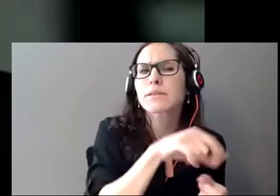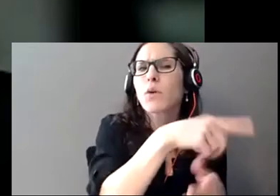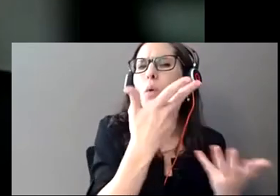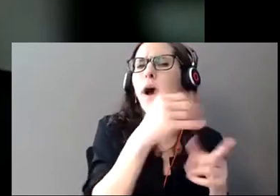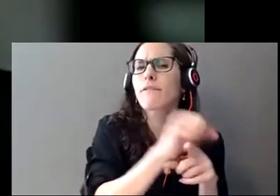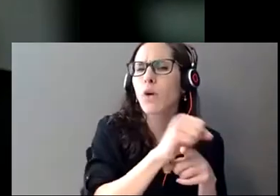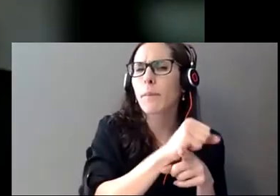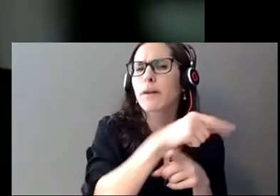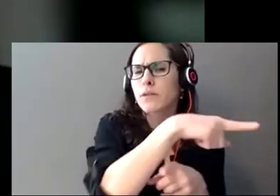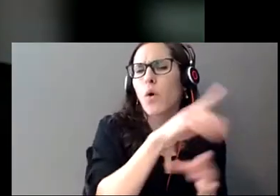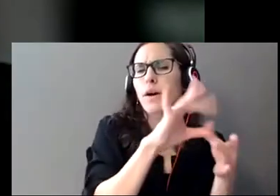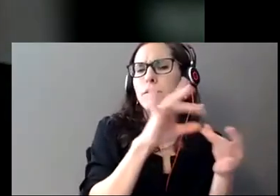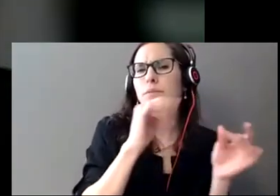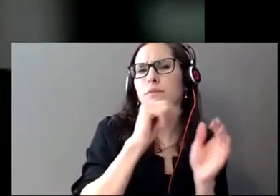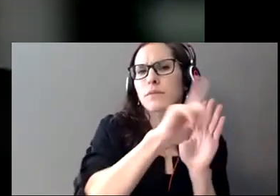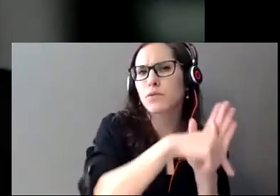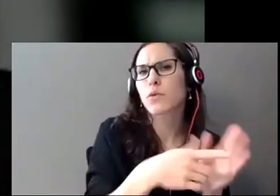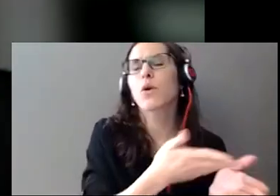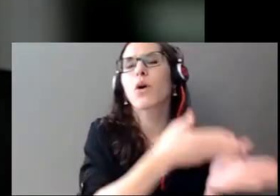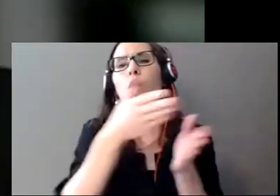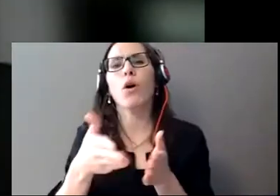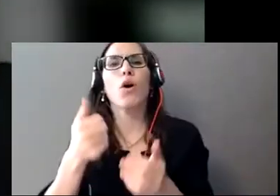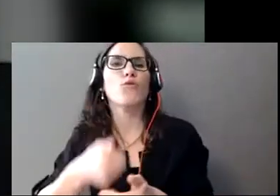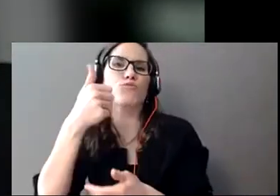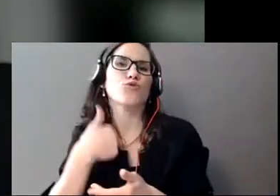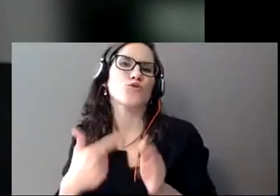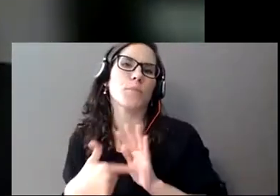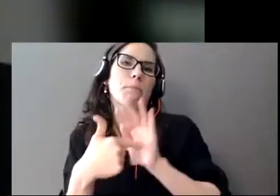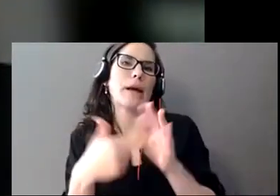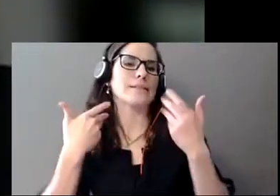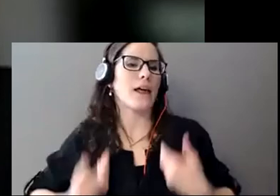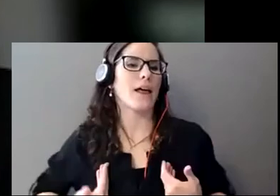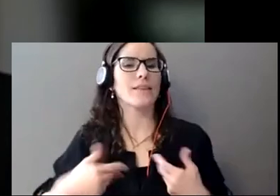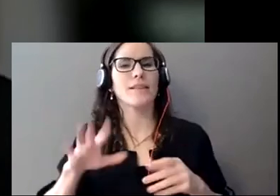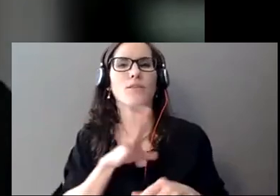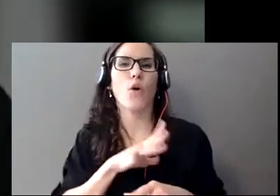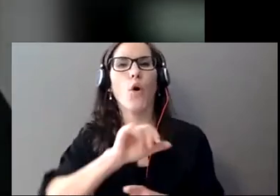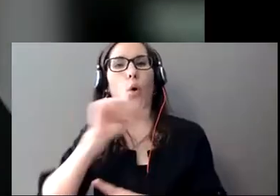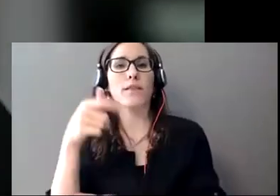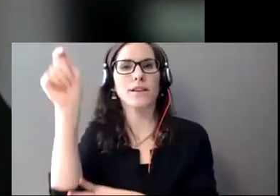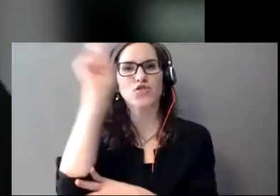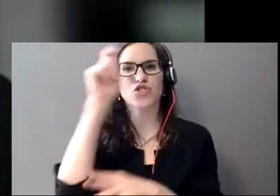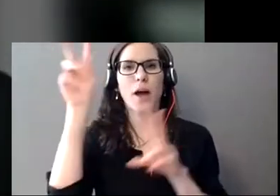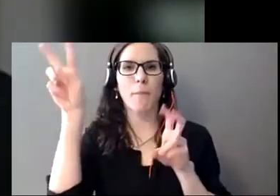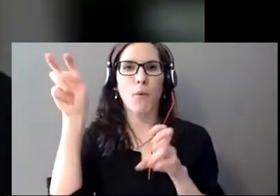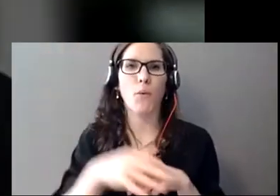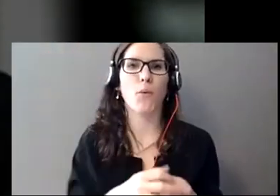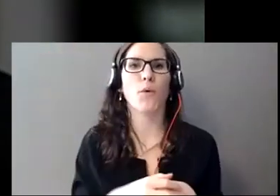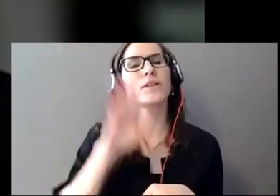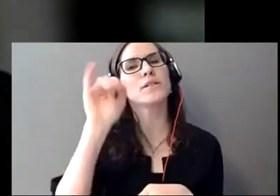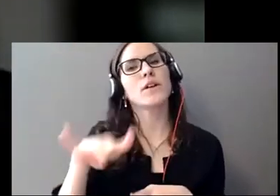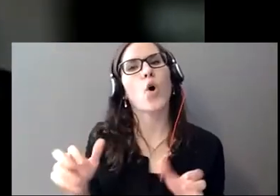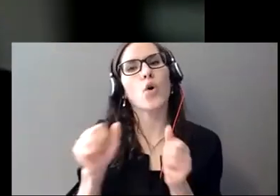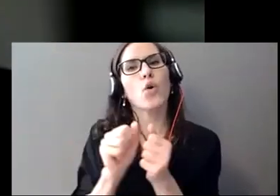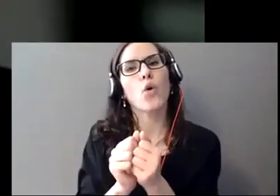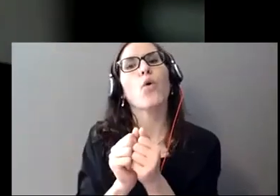Je vais plutôt me présenter sous la deuxième casquette que je porte, qui est celle de co-responsable